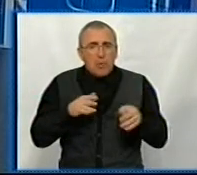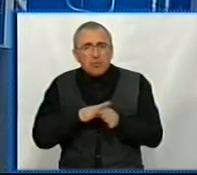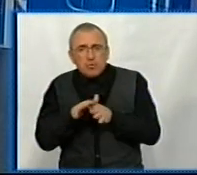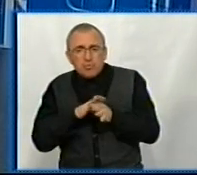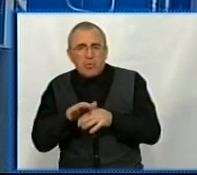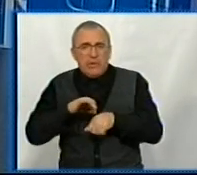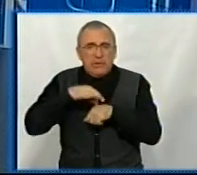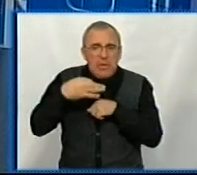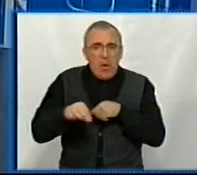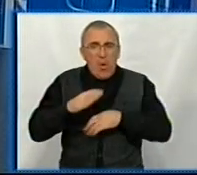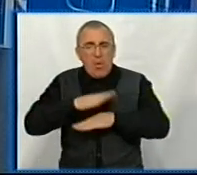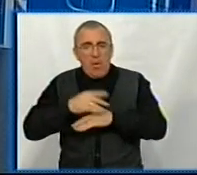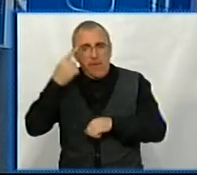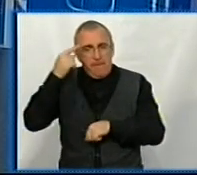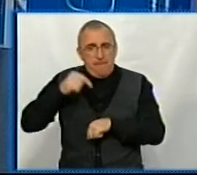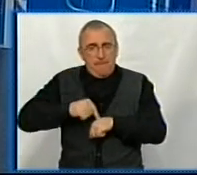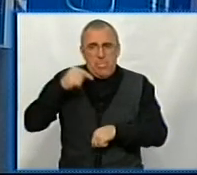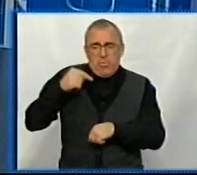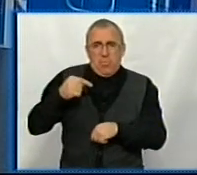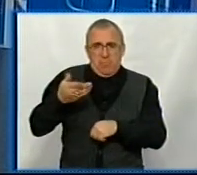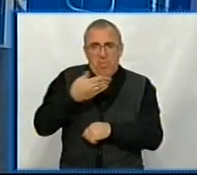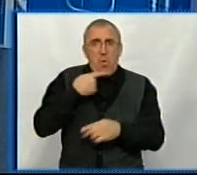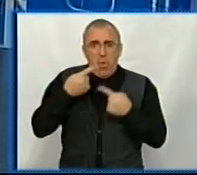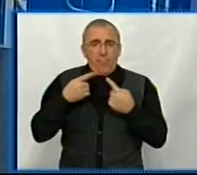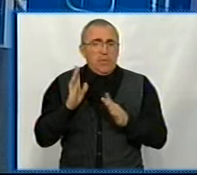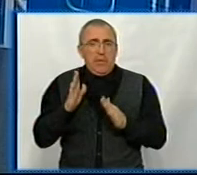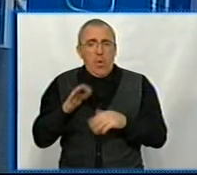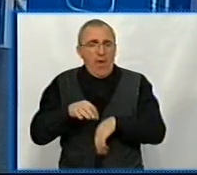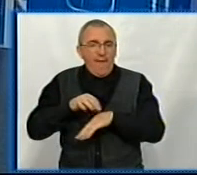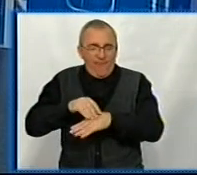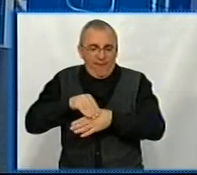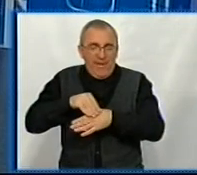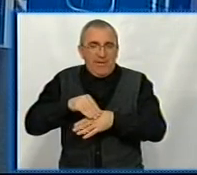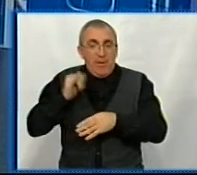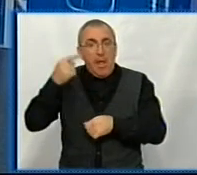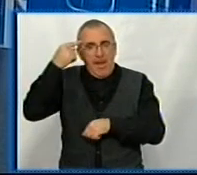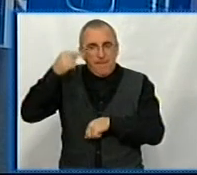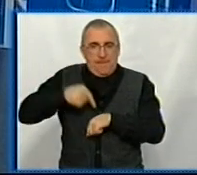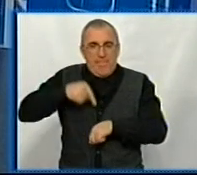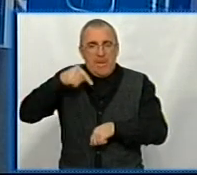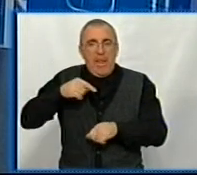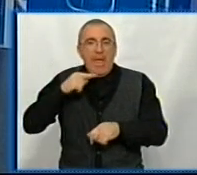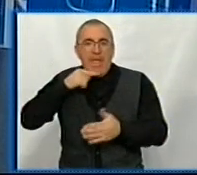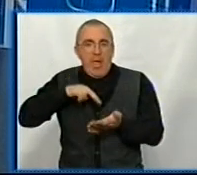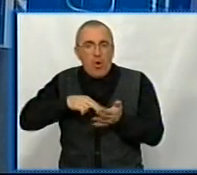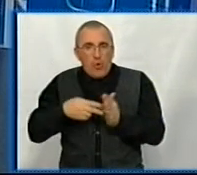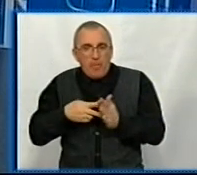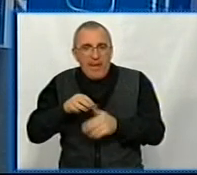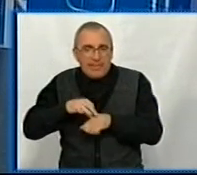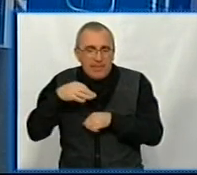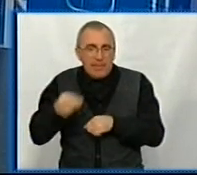застосовують там насильницьку поведінку, психологічне насильство. Ми ж говоримо не тільки про фізичне насильство, там, про психологічне, про економічне насильство. Да? То